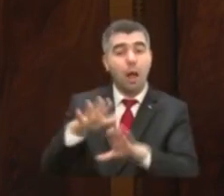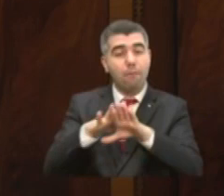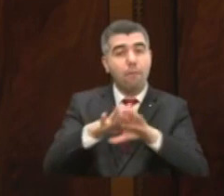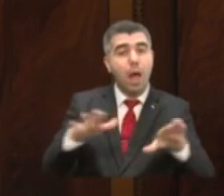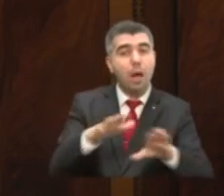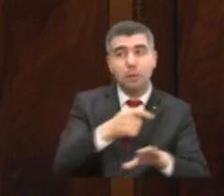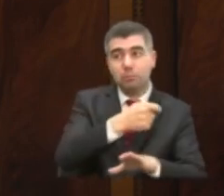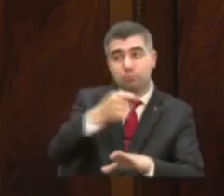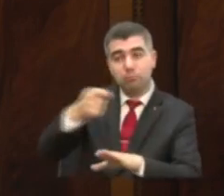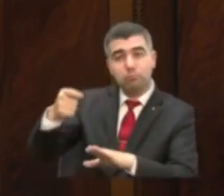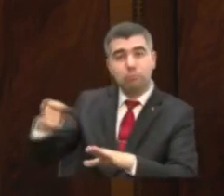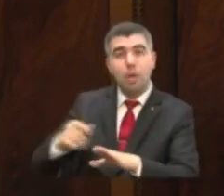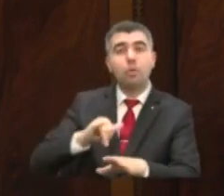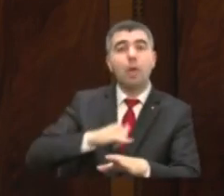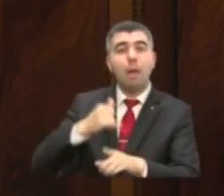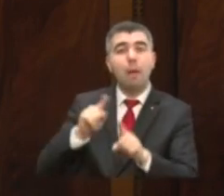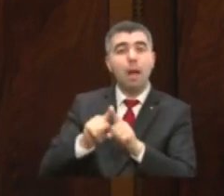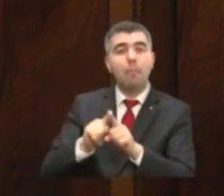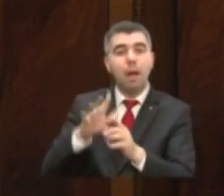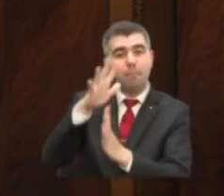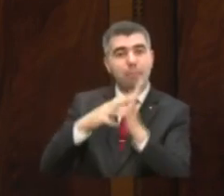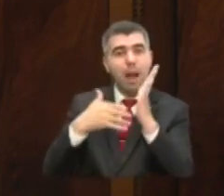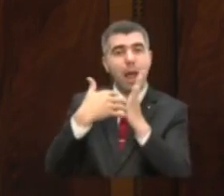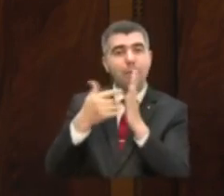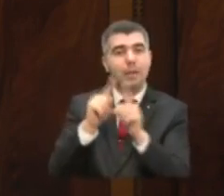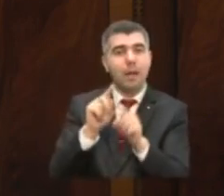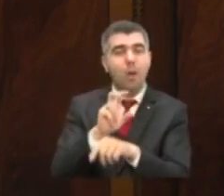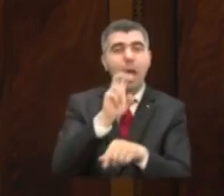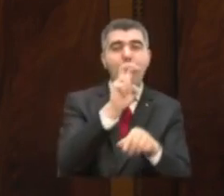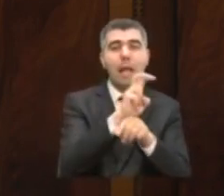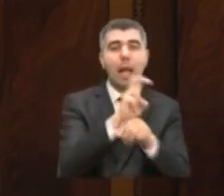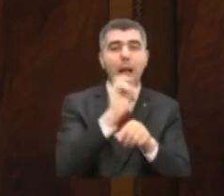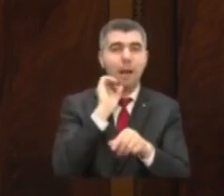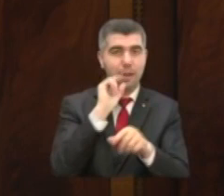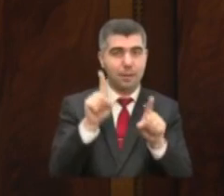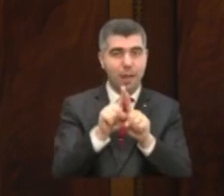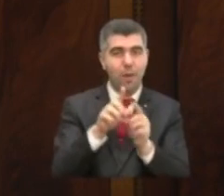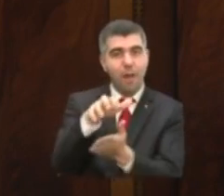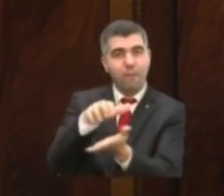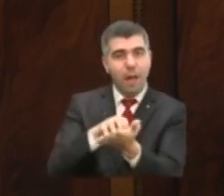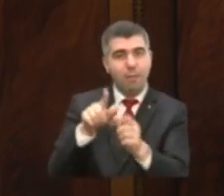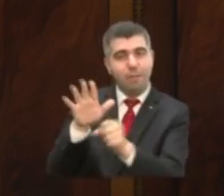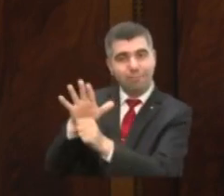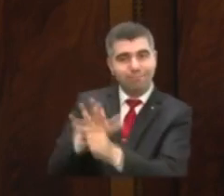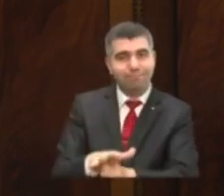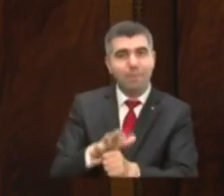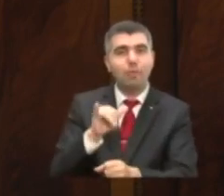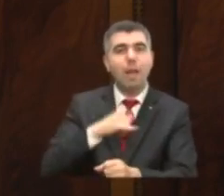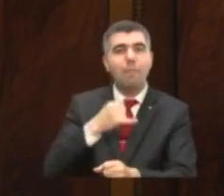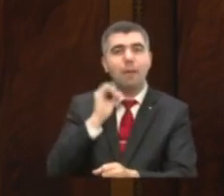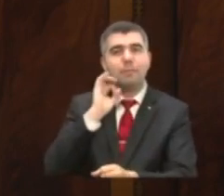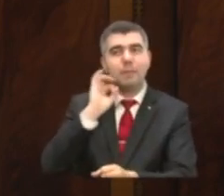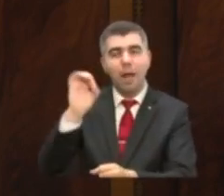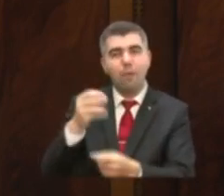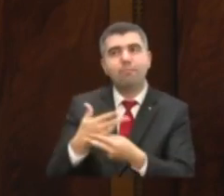جانب مخطط الأخضر اللي أعطت فرصة كبيرة للشباب وخصوصا شباب العالم القروي اللي كيعيشوا واحد التهميش وواحد الإقصاء كبير